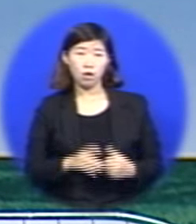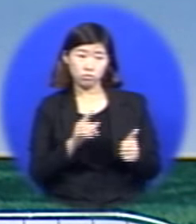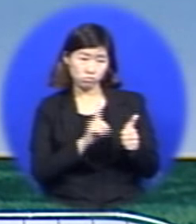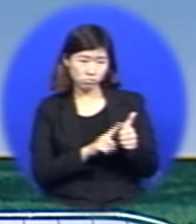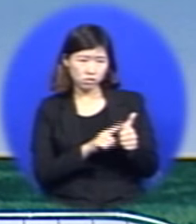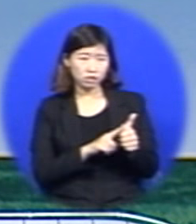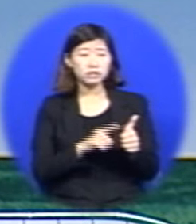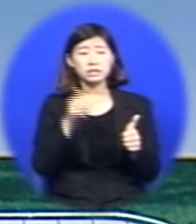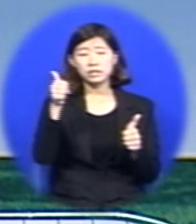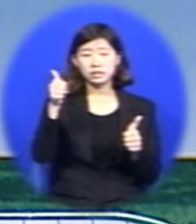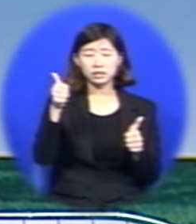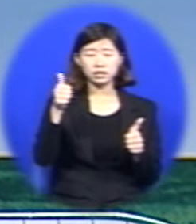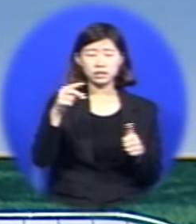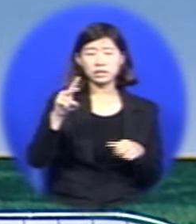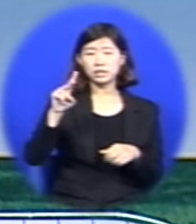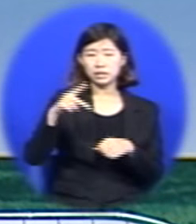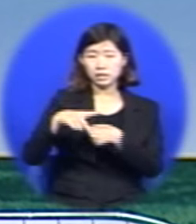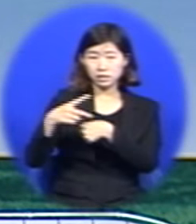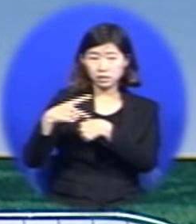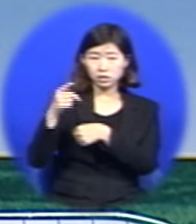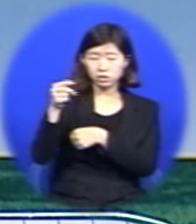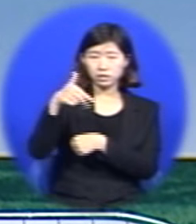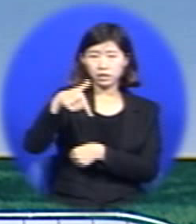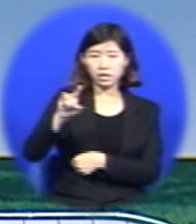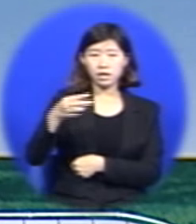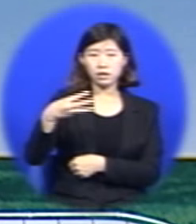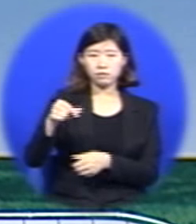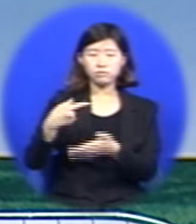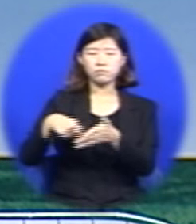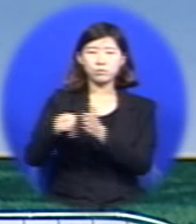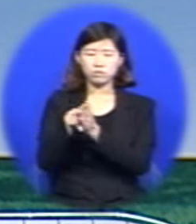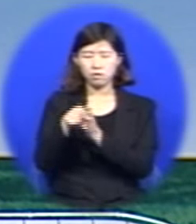돼. 엄마는 늘 그렇게 이야기해 주었어요.